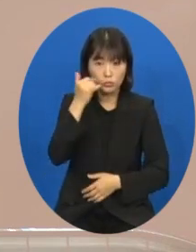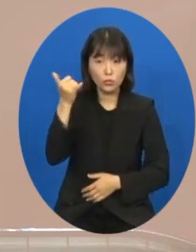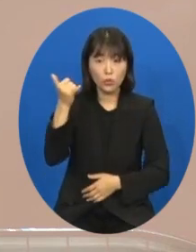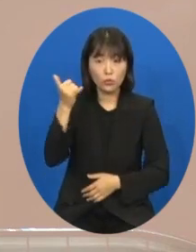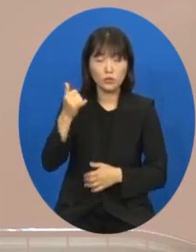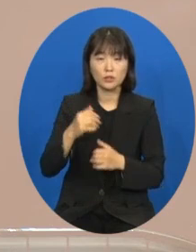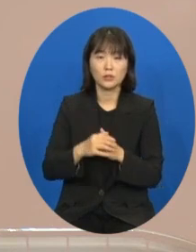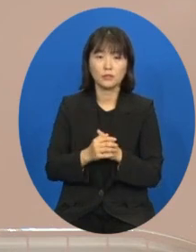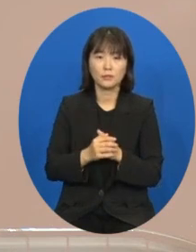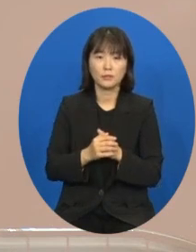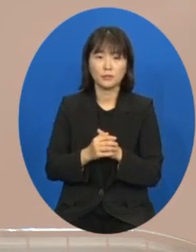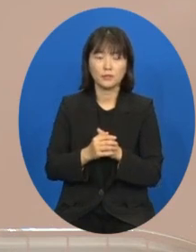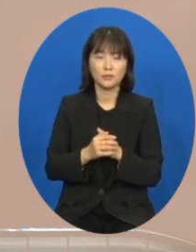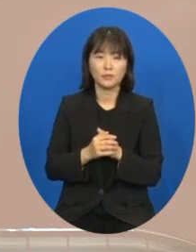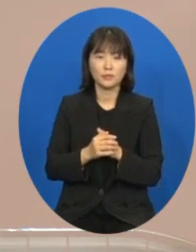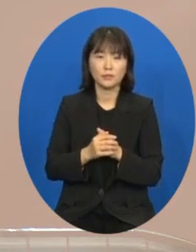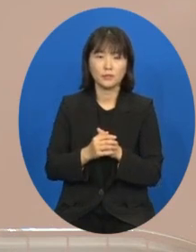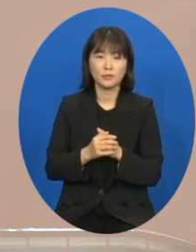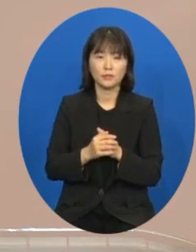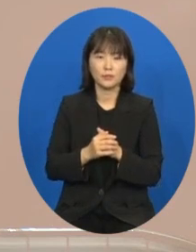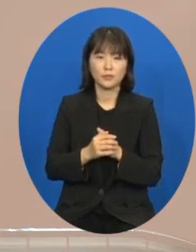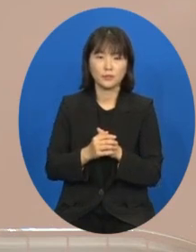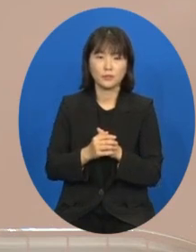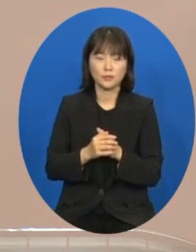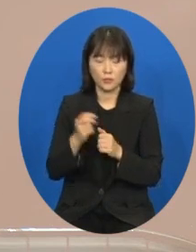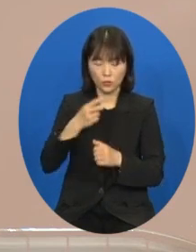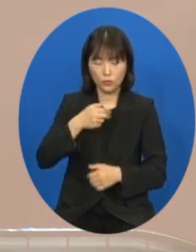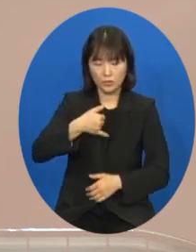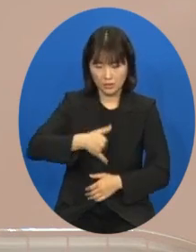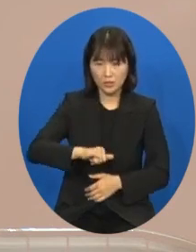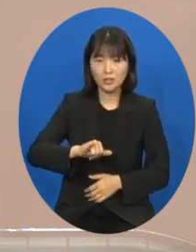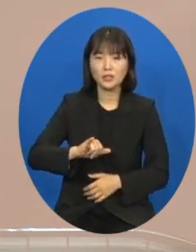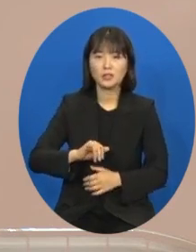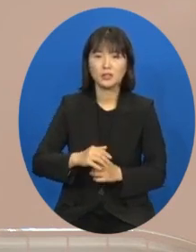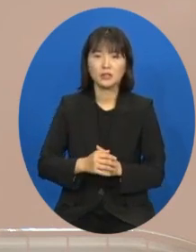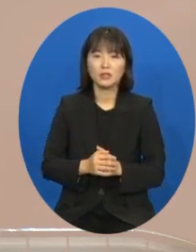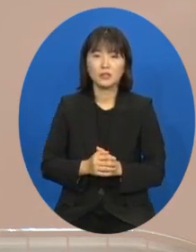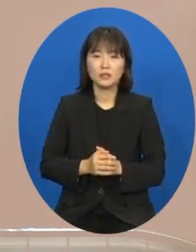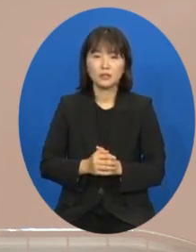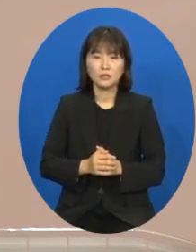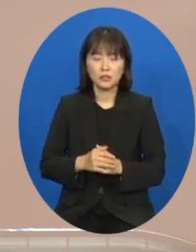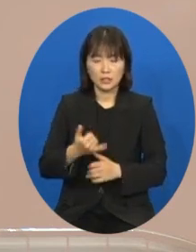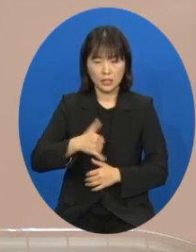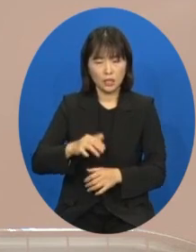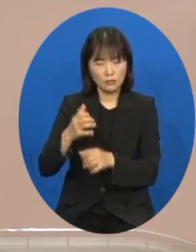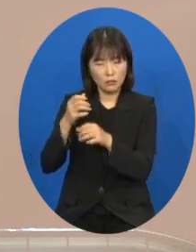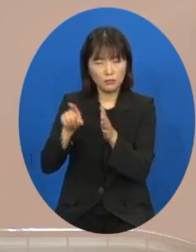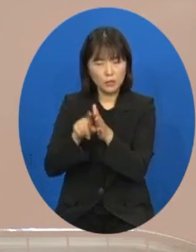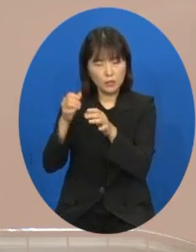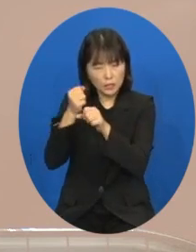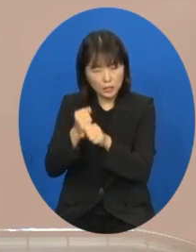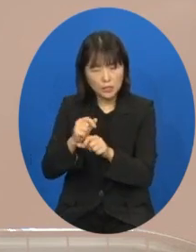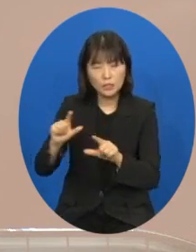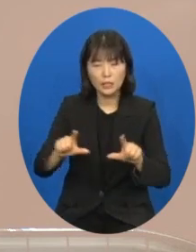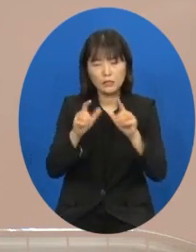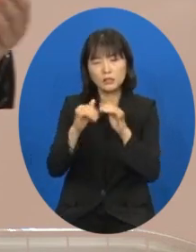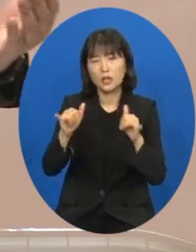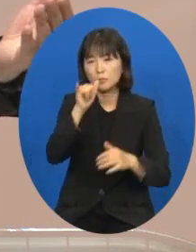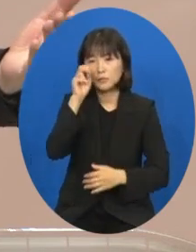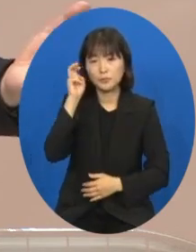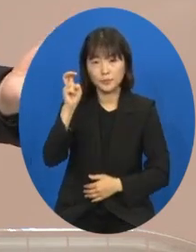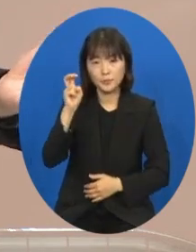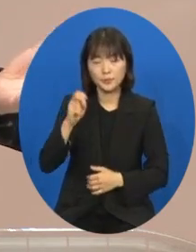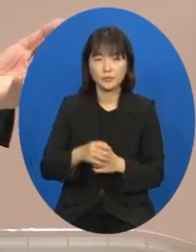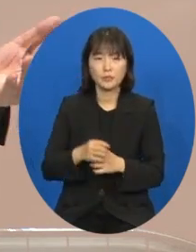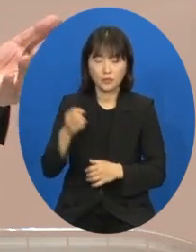다 채워주실 수 있죠. 또는 자녀가 그럴 수 있어요. 자녀 의지해서 사는 거죠. 또는